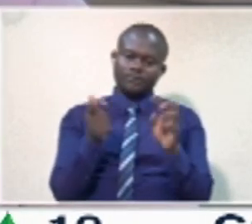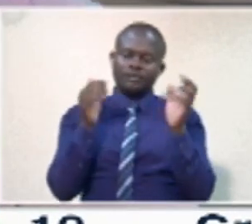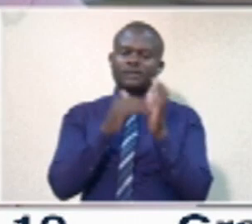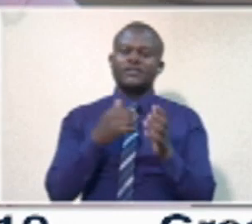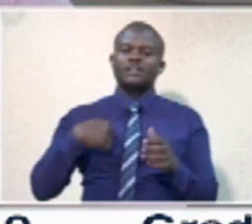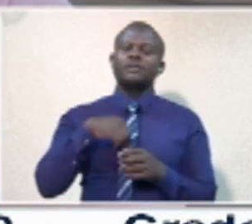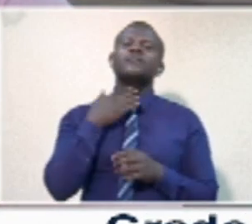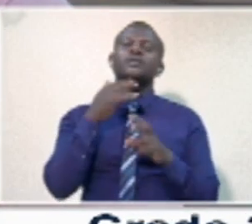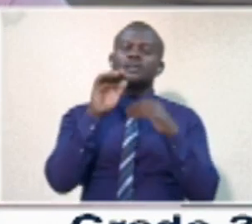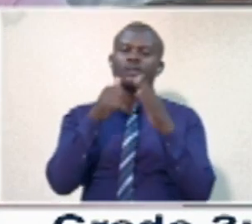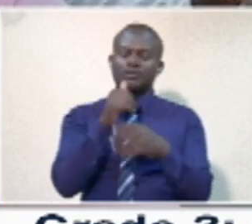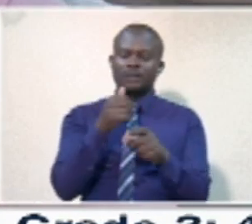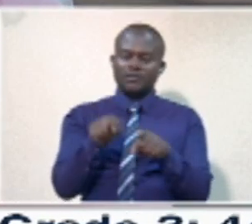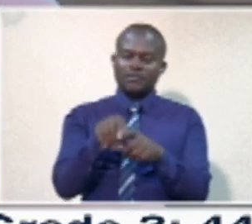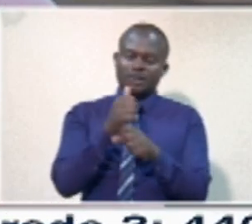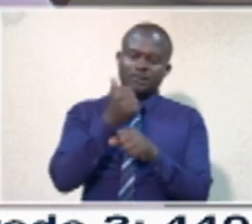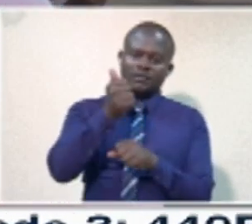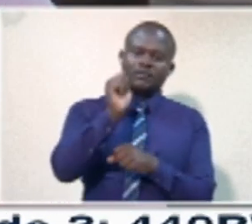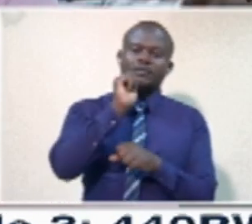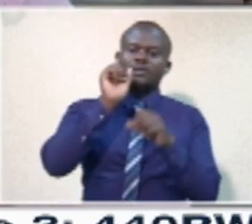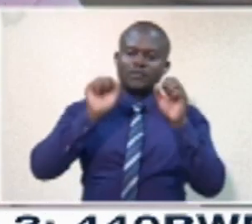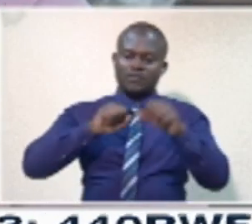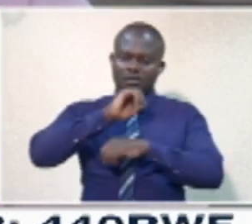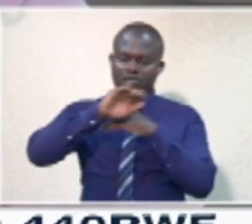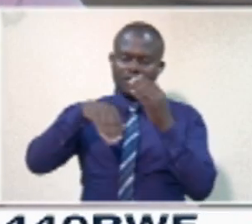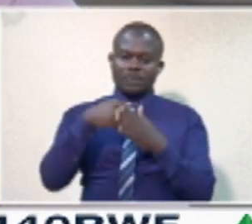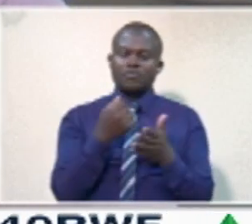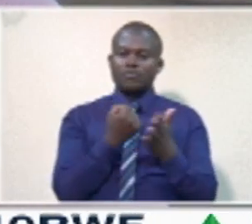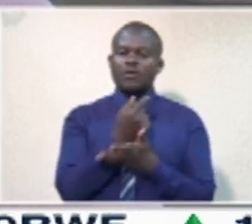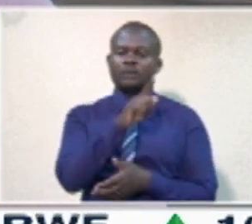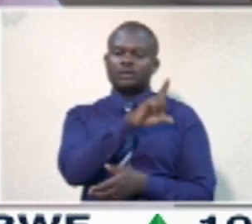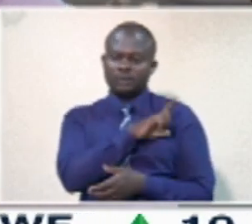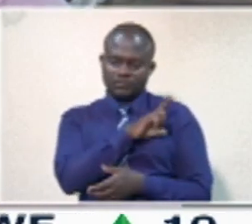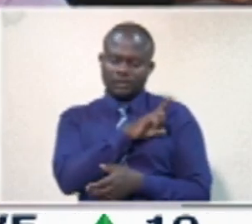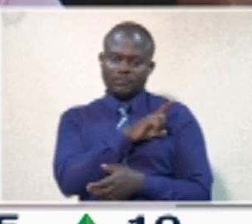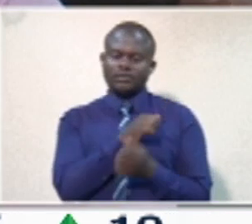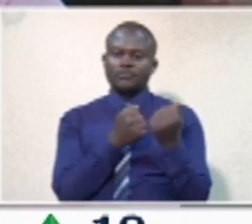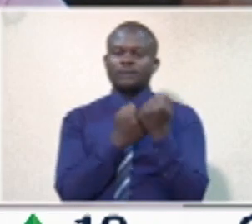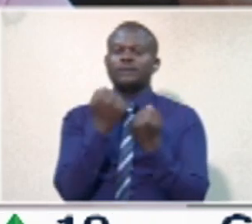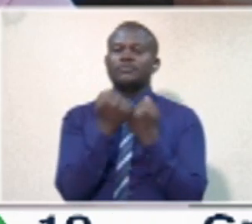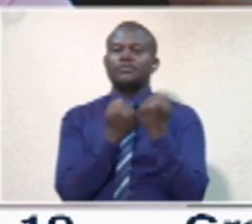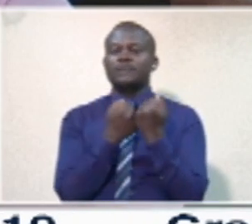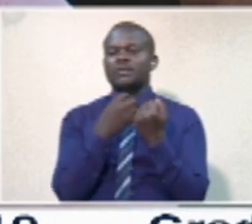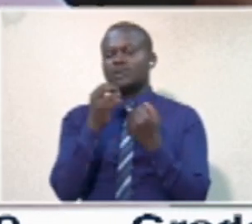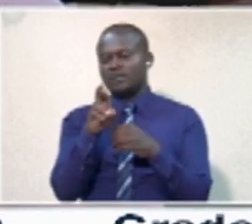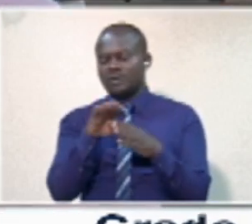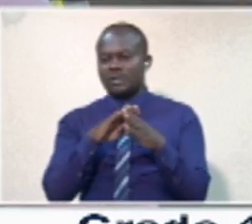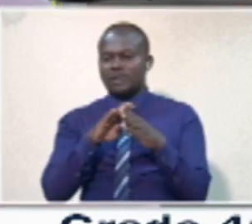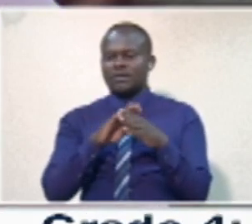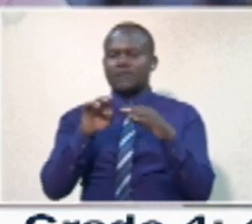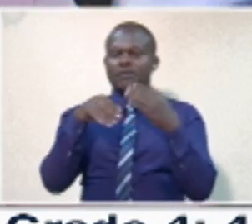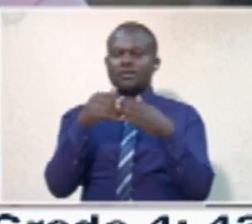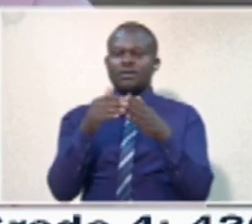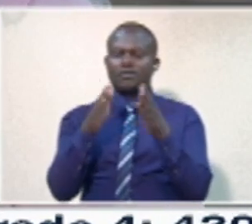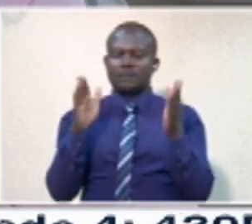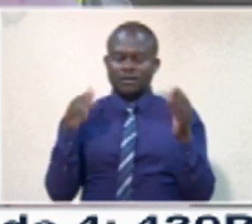twifuza ko nk'abikorera aho bishoboka byose hari opportunity hose bijyanye n'ubuhahirane cyangwa se ubucuruzi hajya